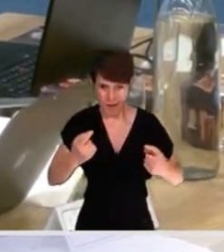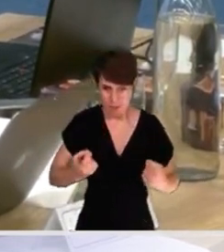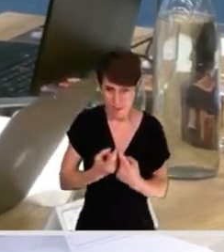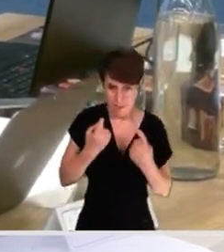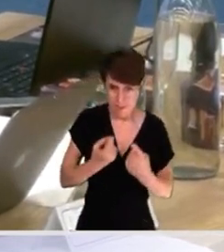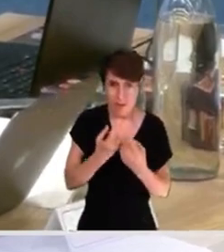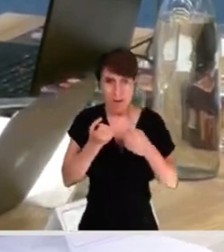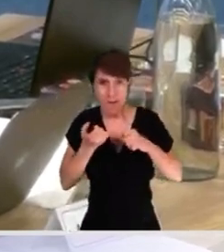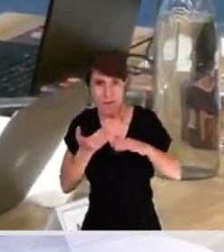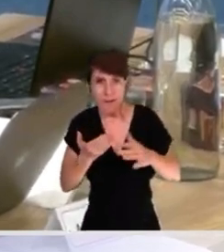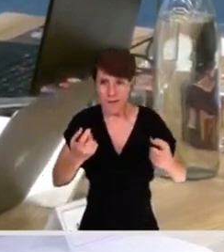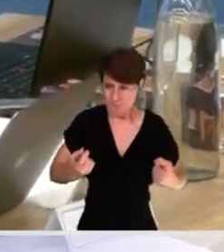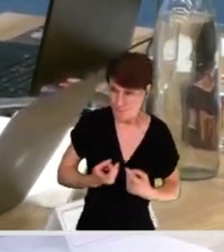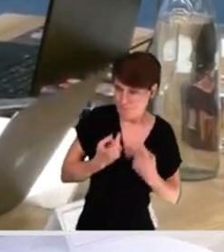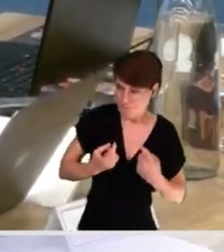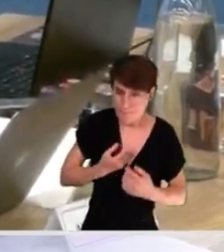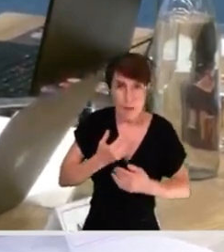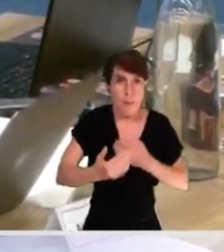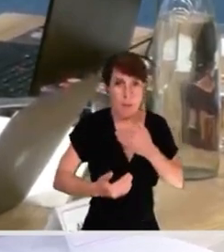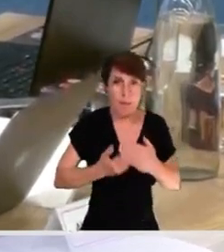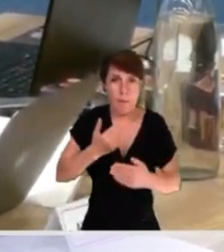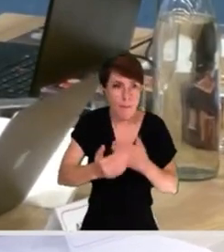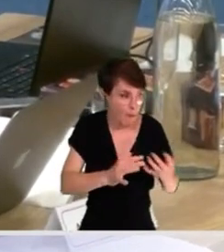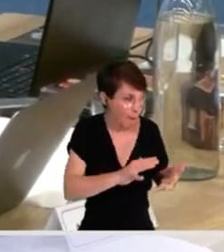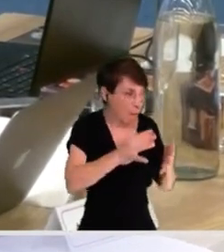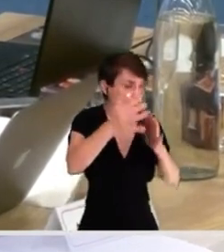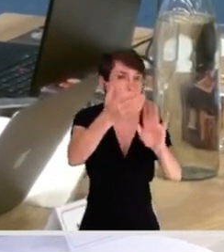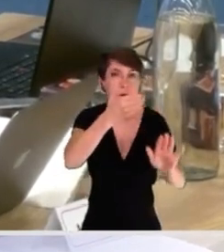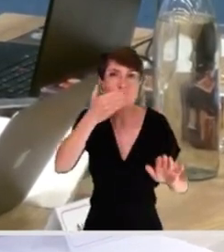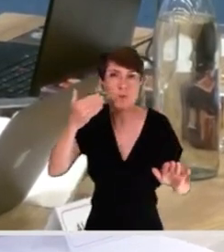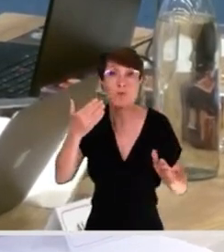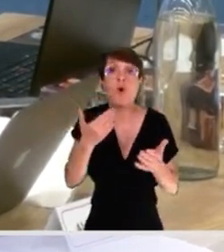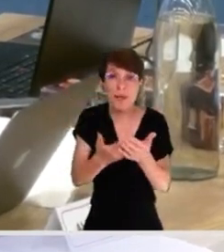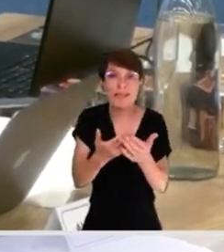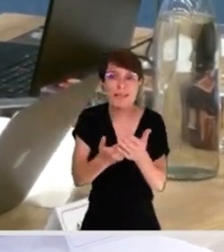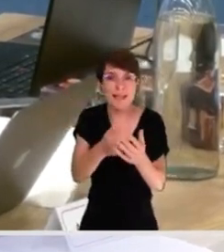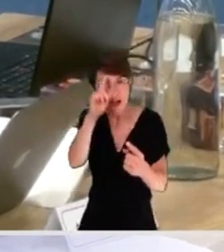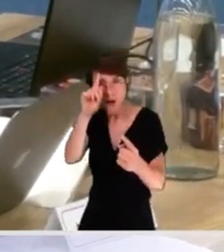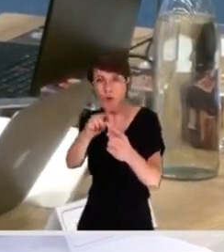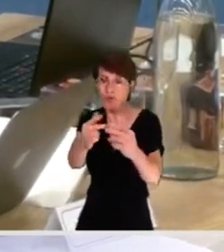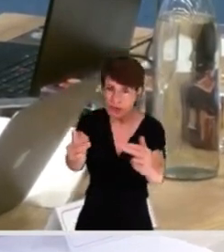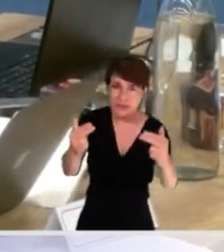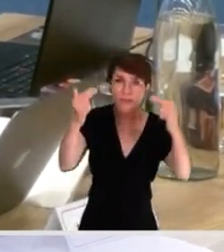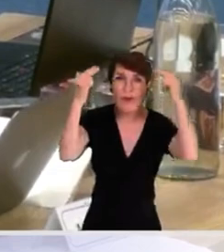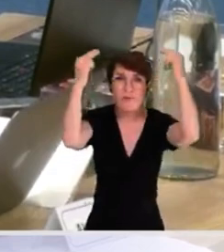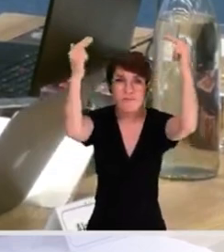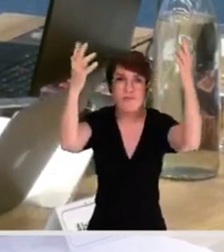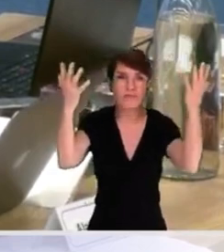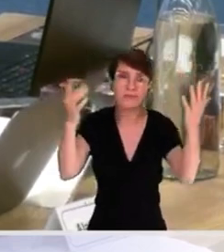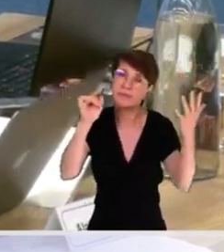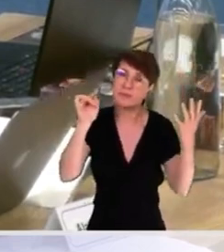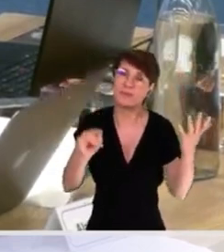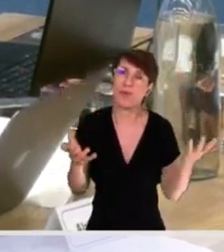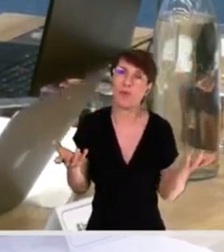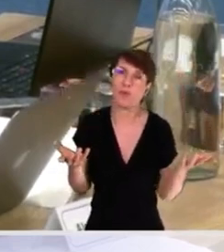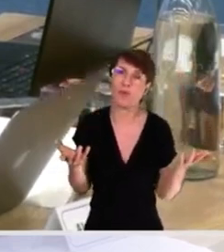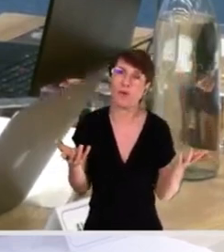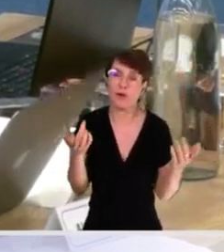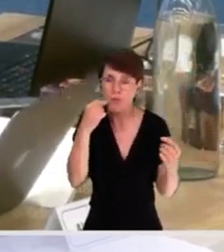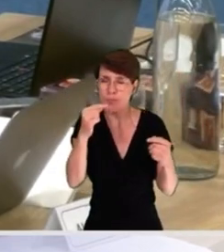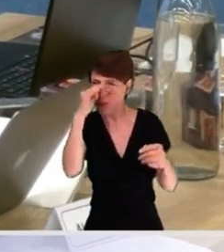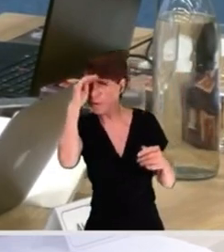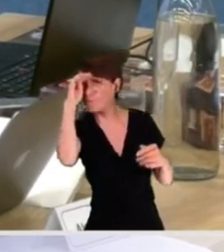direction-là que nous devrions aller si nous voulions vraiment, dans ce domaine,